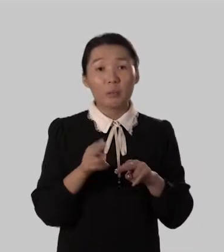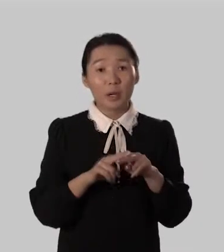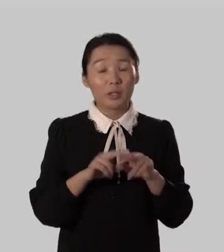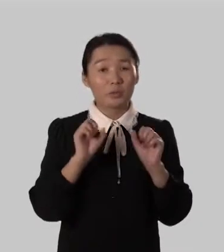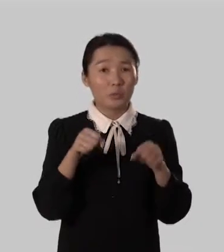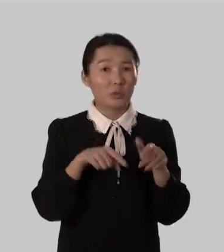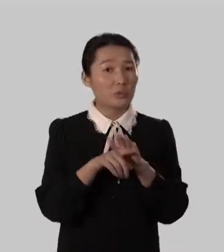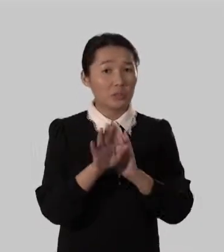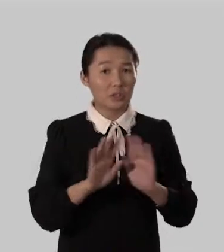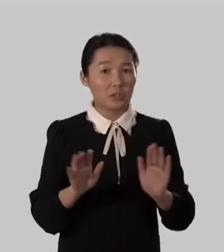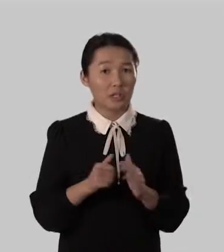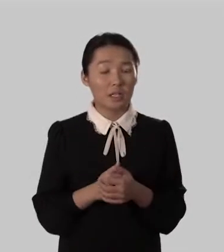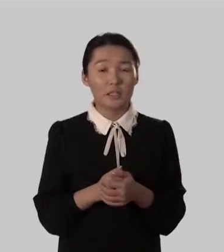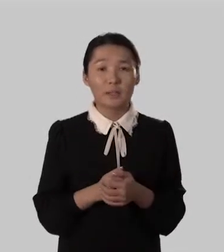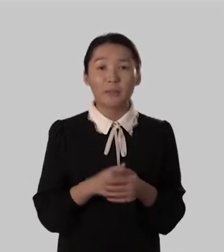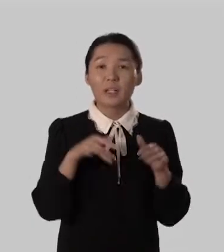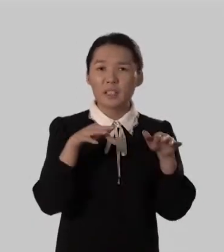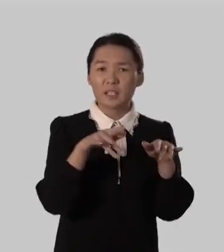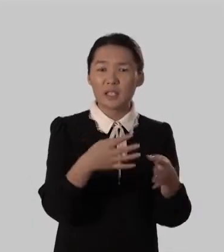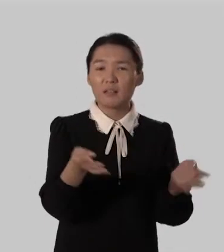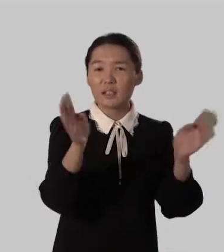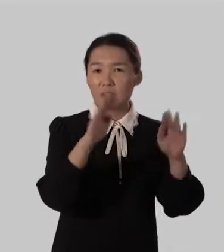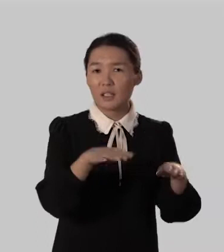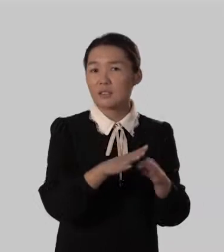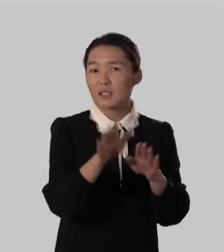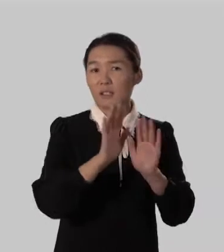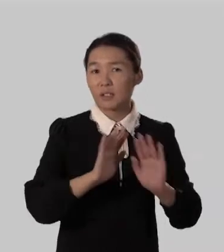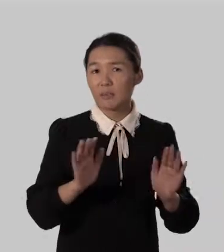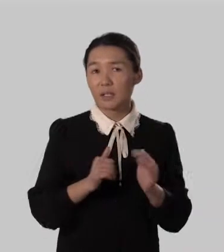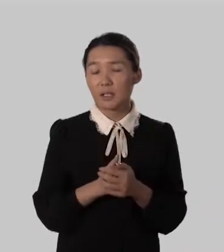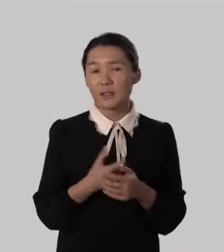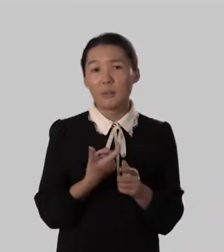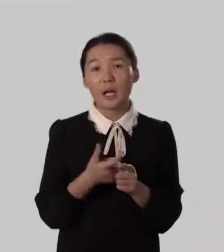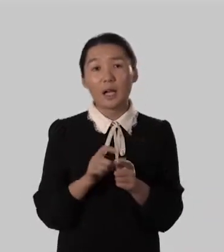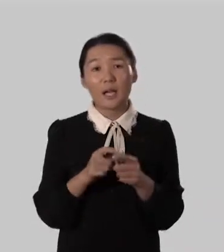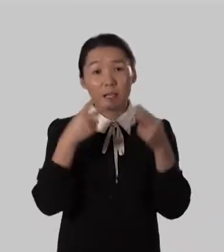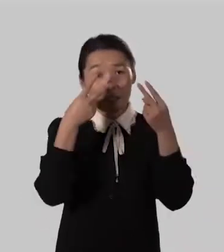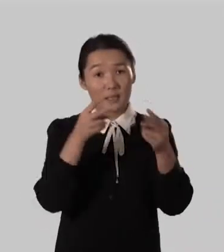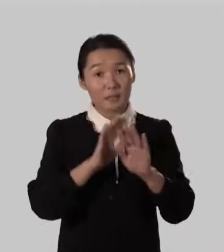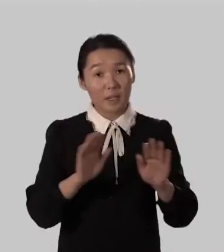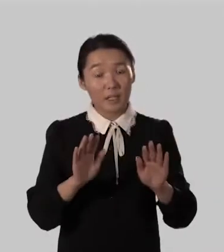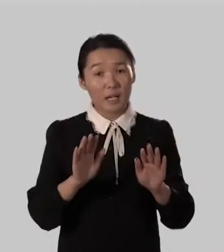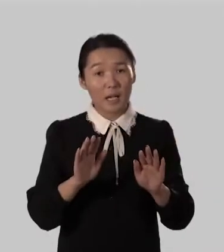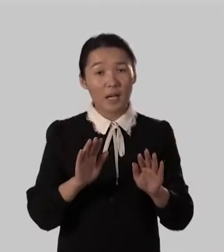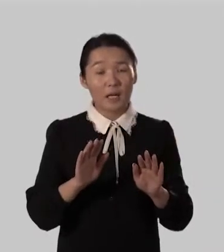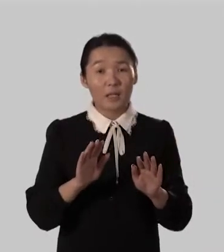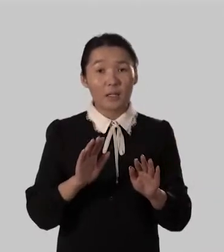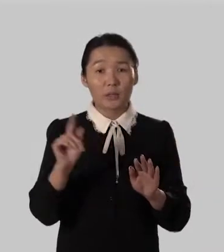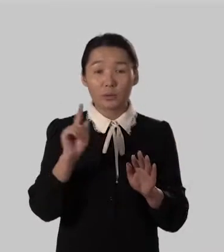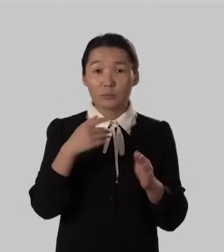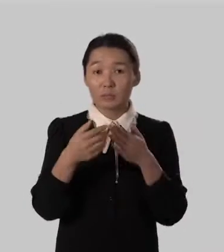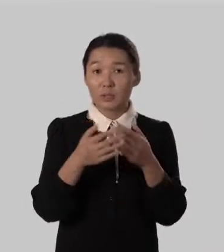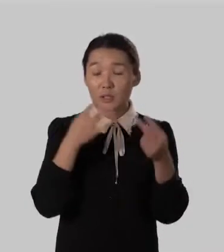можем и вообще не начинать и дело останется не выполнено это несмотря на то что она